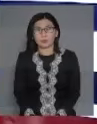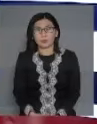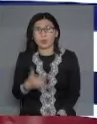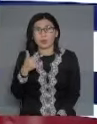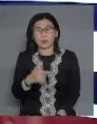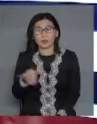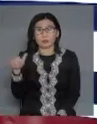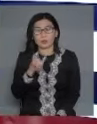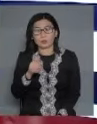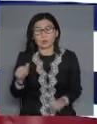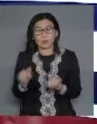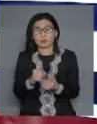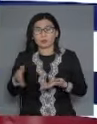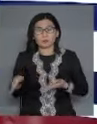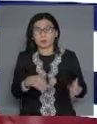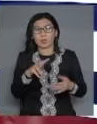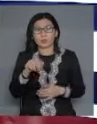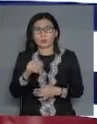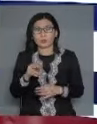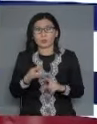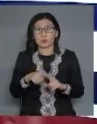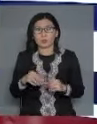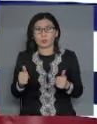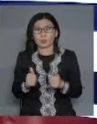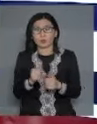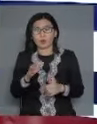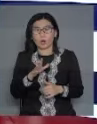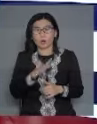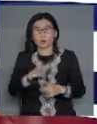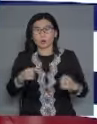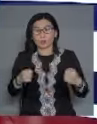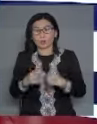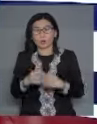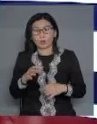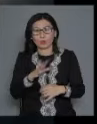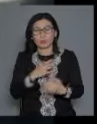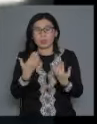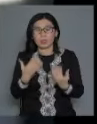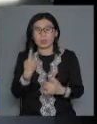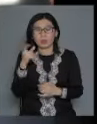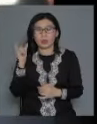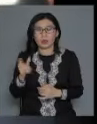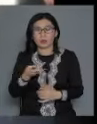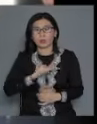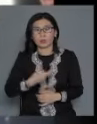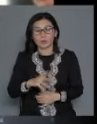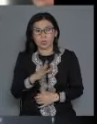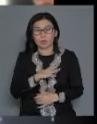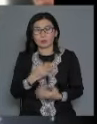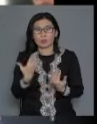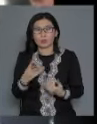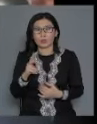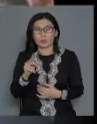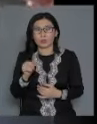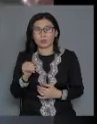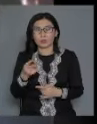Атырау Орал тас жолында Махамбет ауданы Сарайшық ауылының тұсында жол көлік оқиғасы орын алды. Салдарынан бір адам қаза тапты. Hyundai Sonata